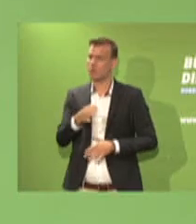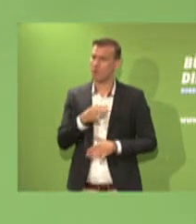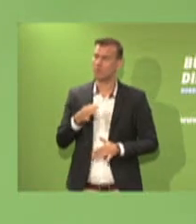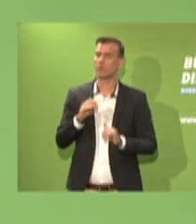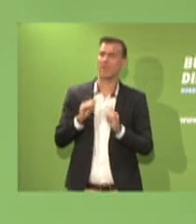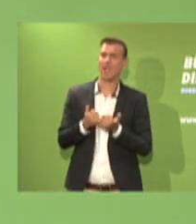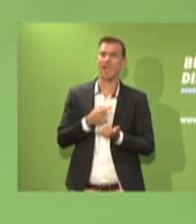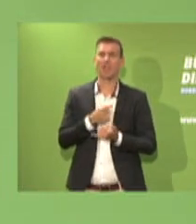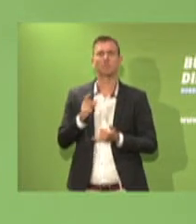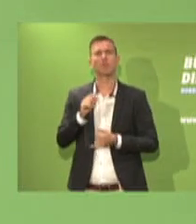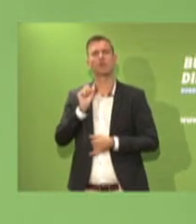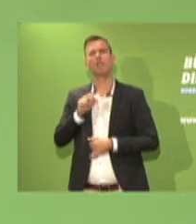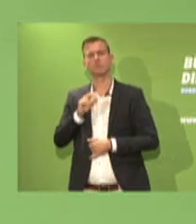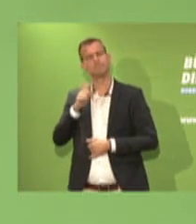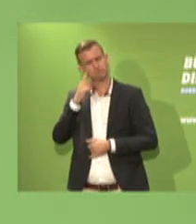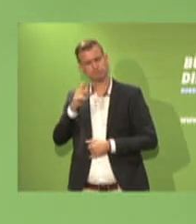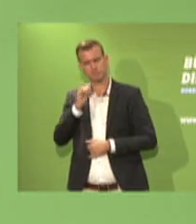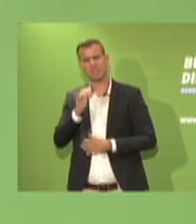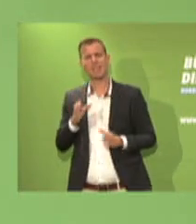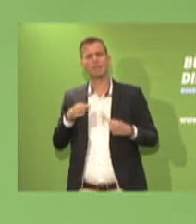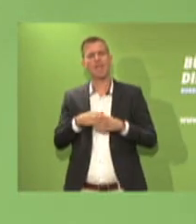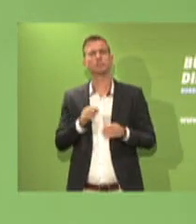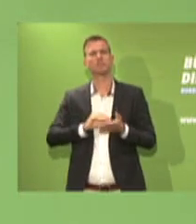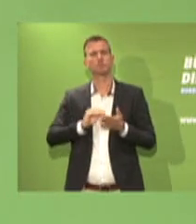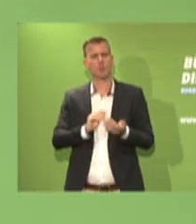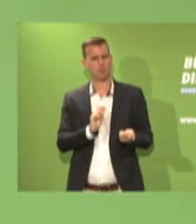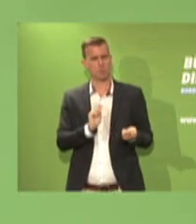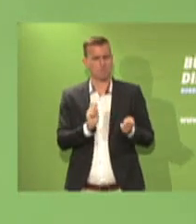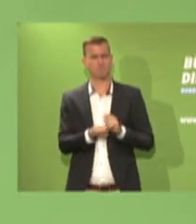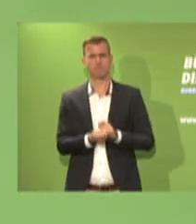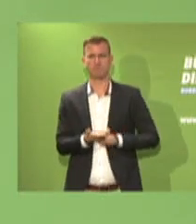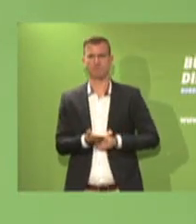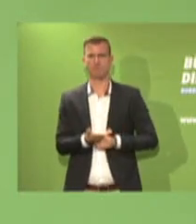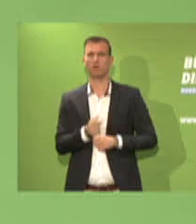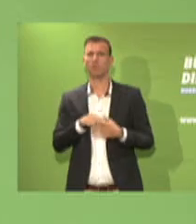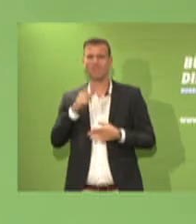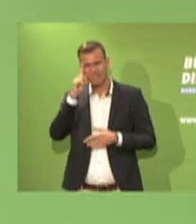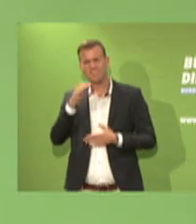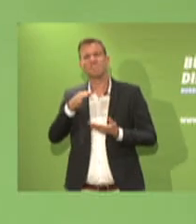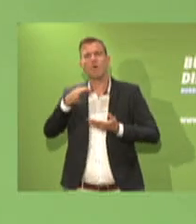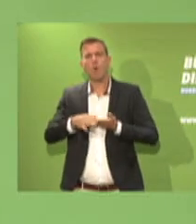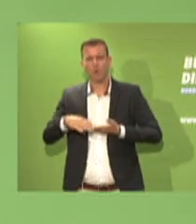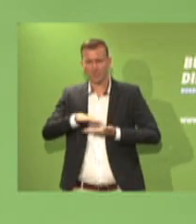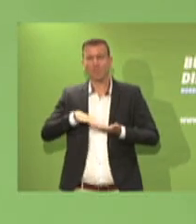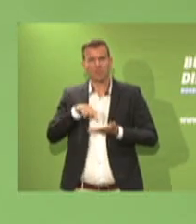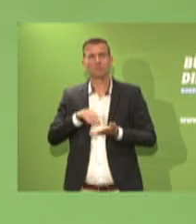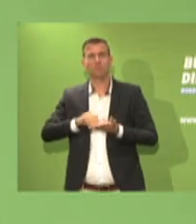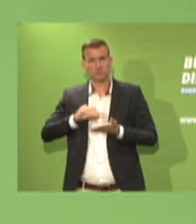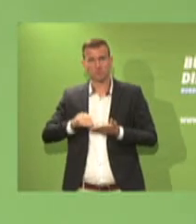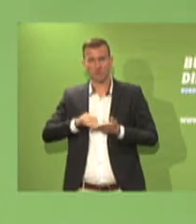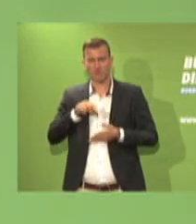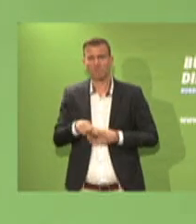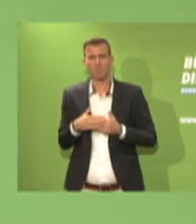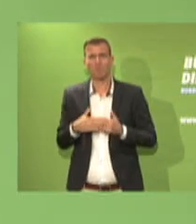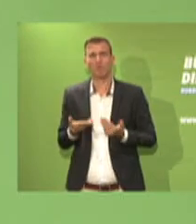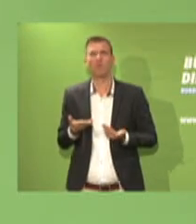Eltern, dass wir auch Bekenntnisschulen auch in Gemeinschaftsschulen umwandeln, weil wir eben wissen, dass eben vor Ort natürlich, und das ist eben genau das Prinzip, wo die CDU einfach sagt,